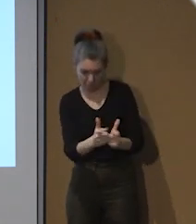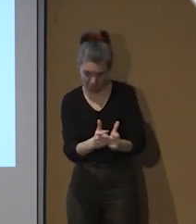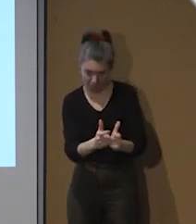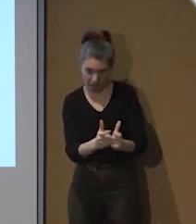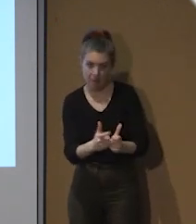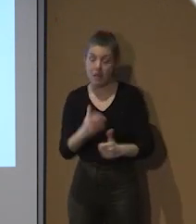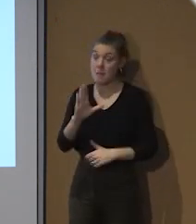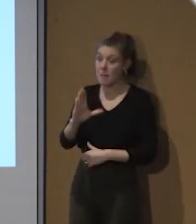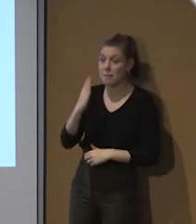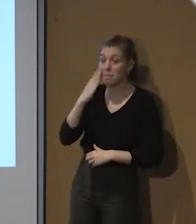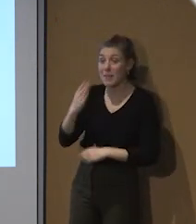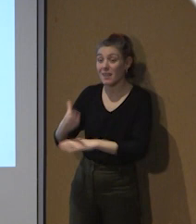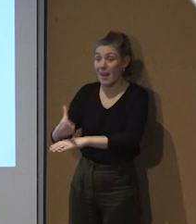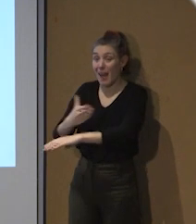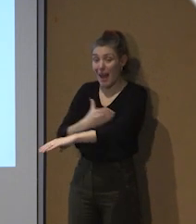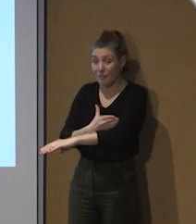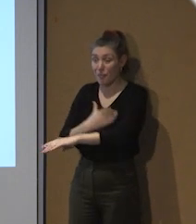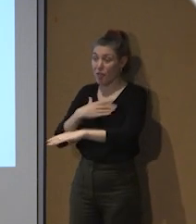on sensibilise